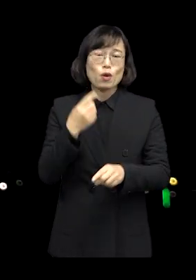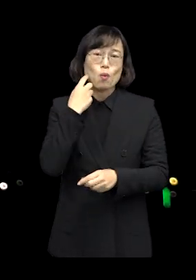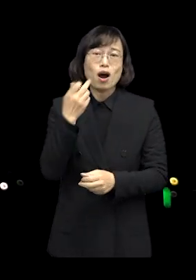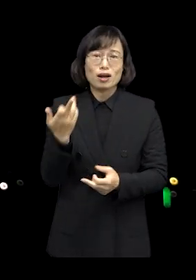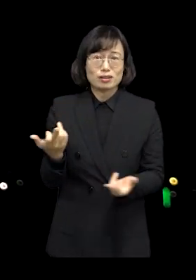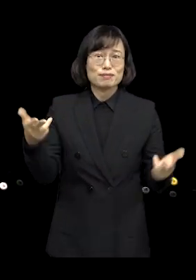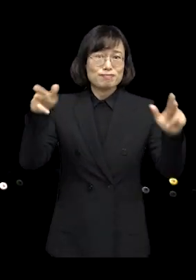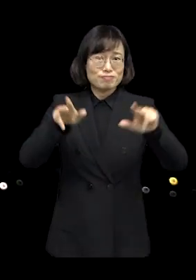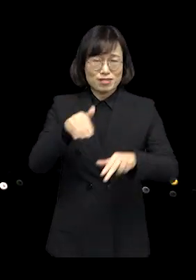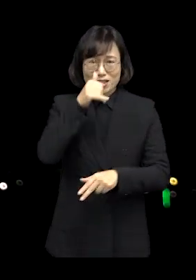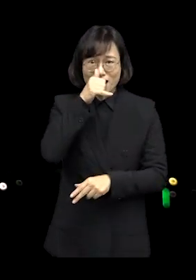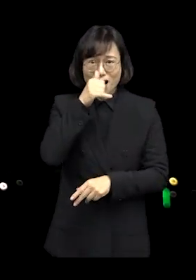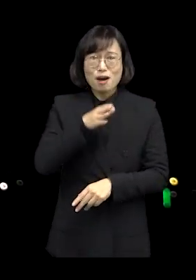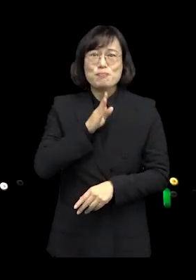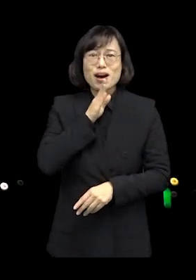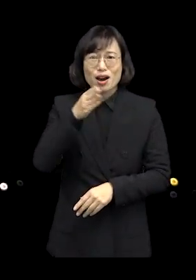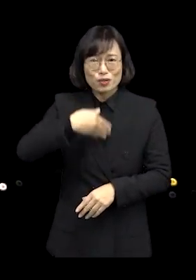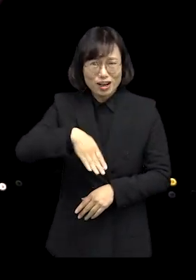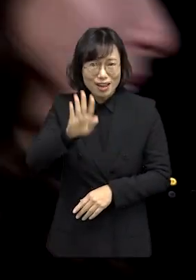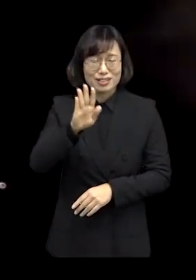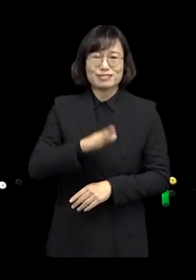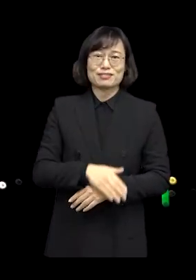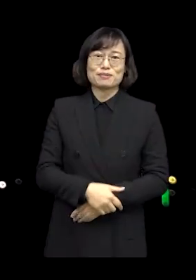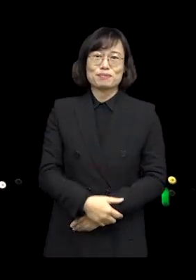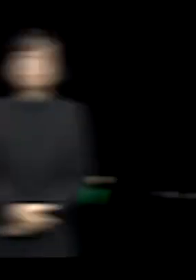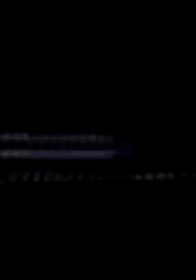있다고요? 지금 당장 가봐야겠어요.